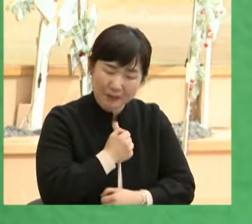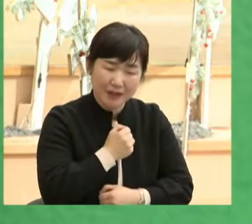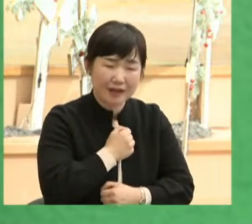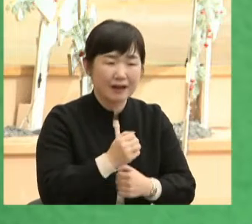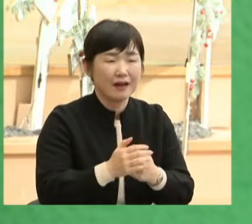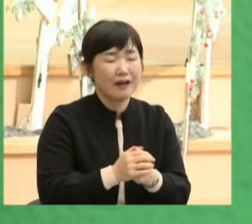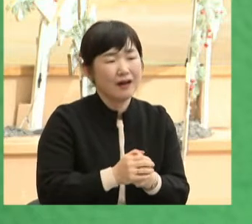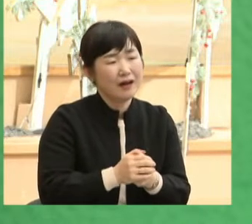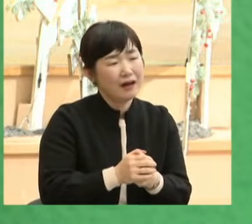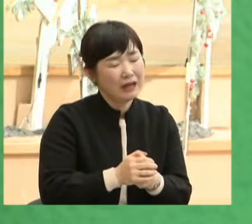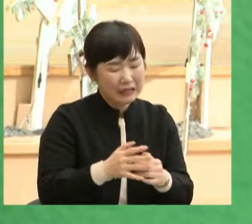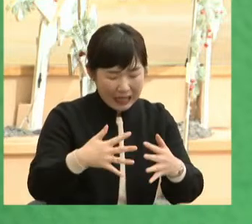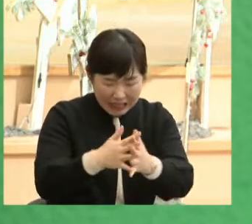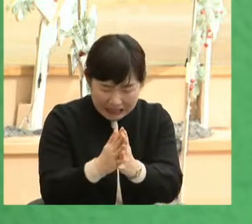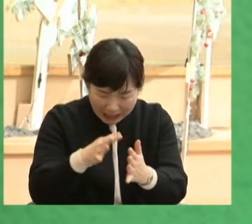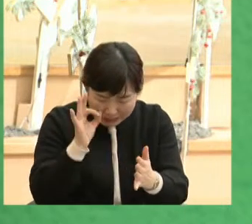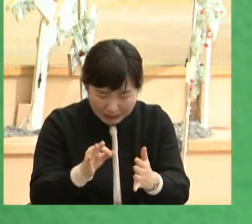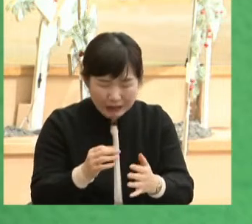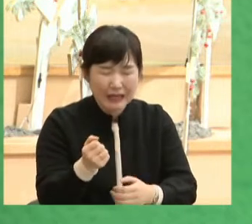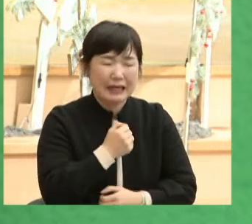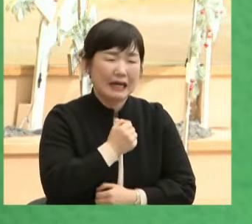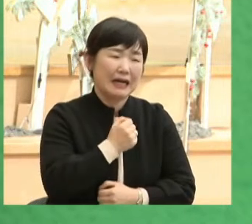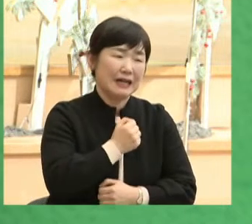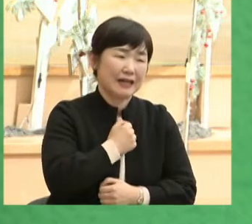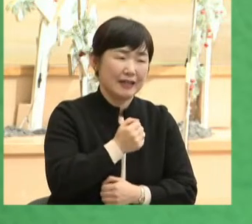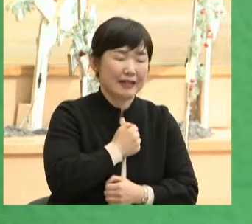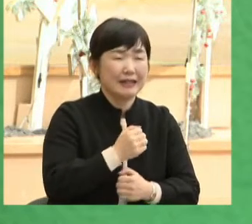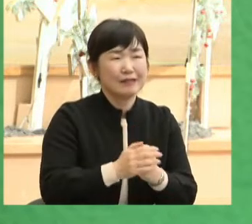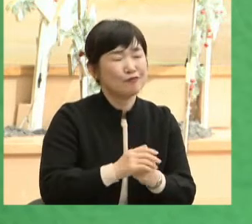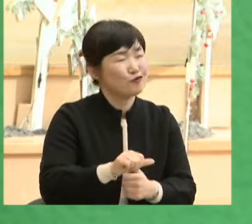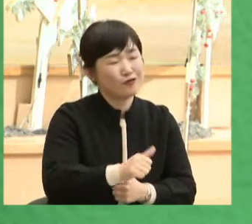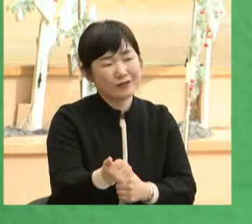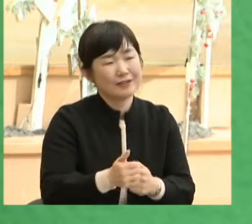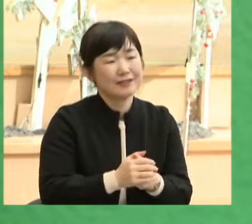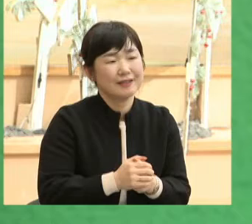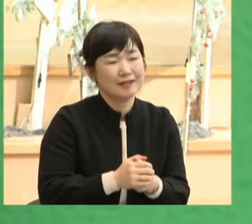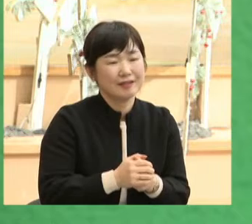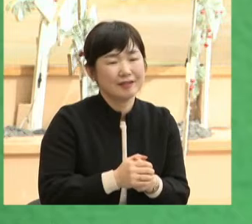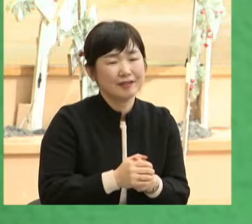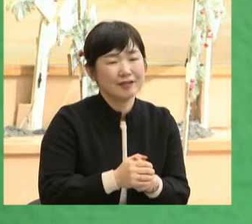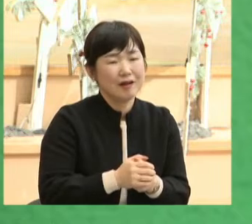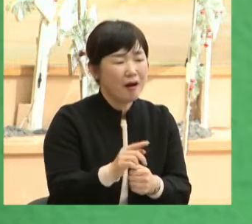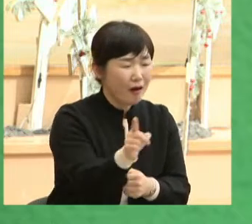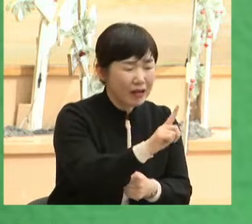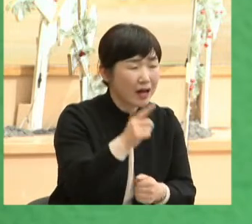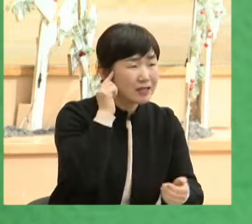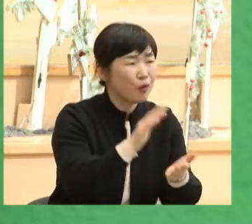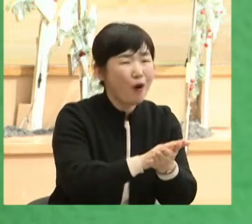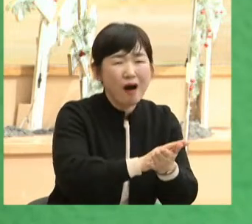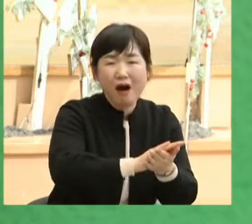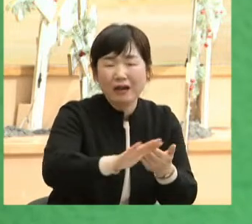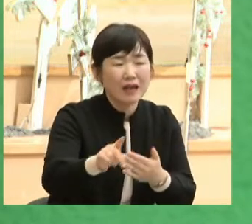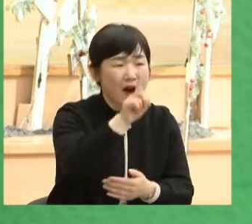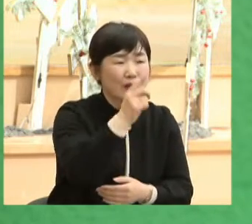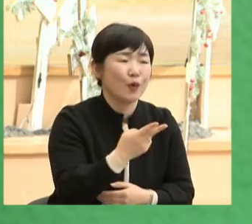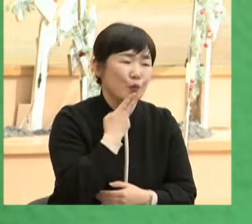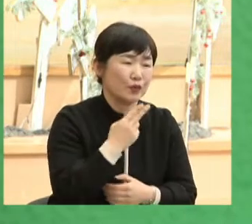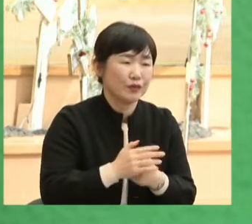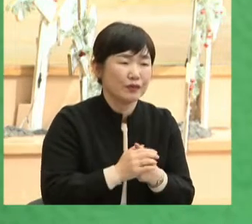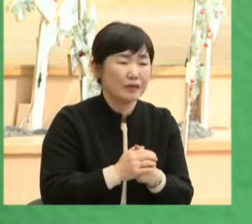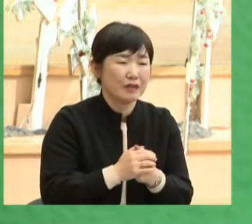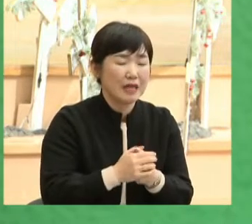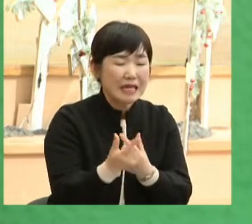그냥 그 직업을 바라보 답답해 속 답답해 죽겠어 어디야 나 속 시원한 거 다 나와 없잖아요